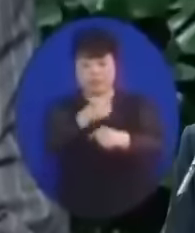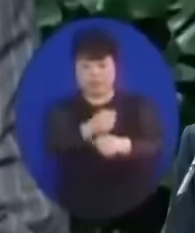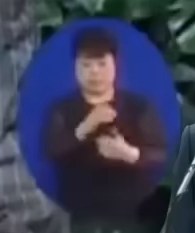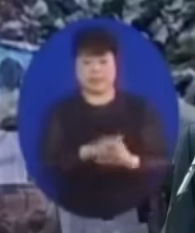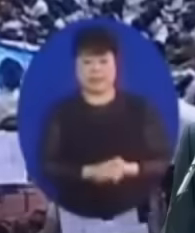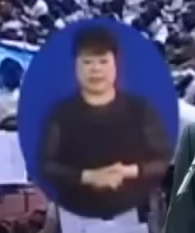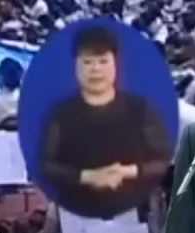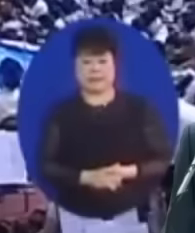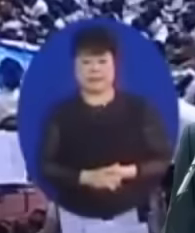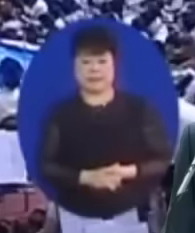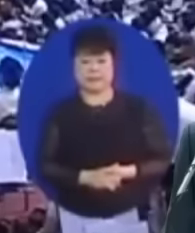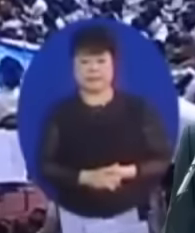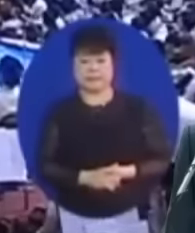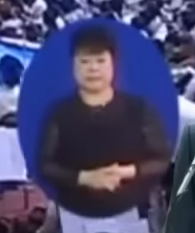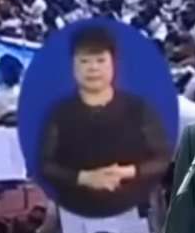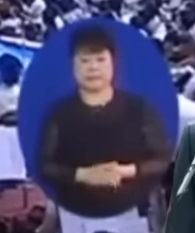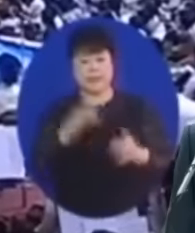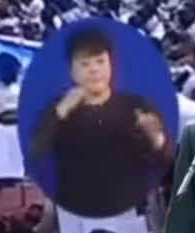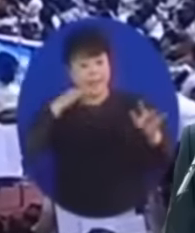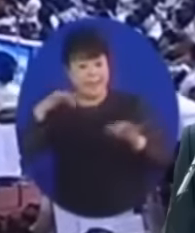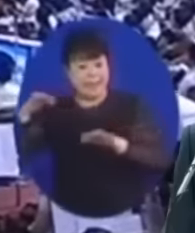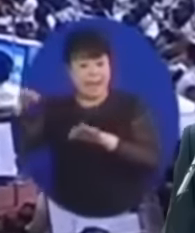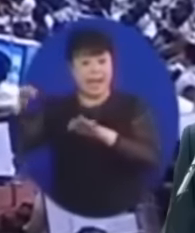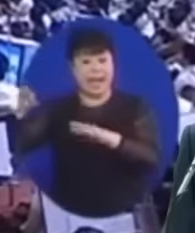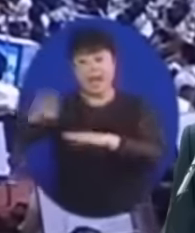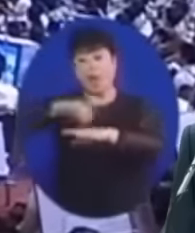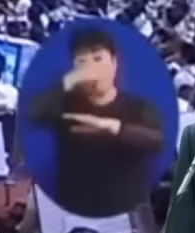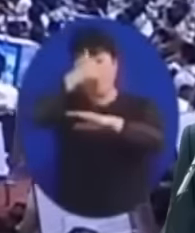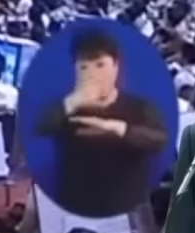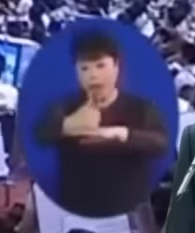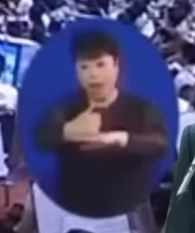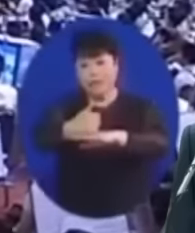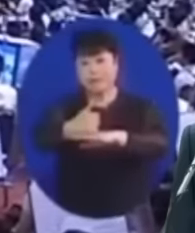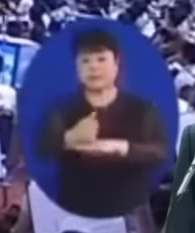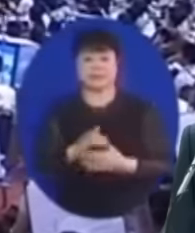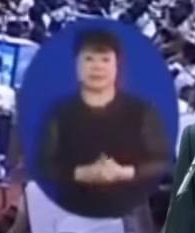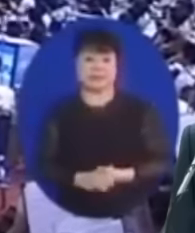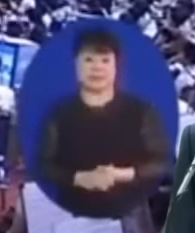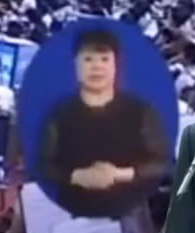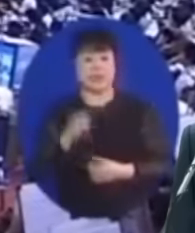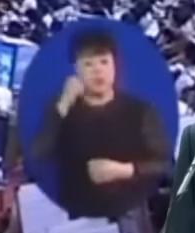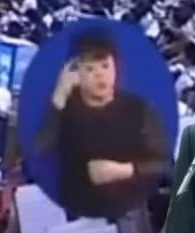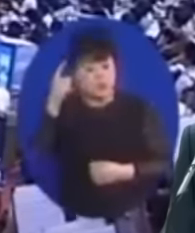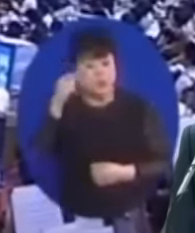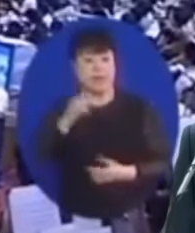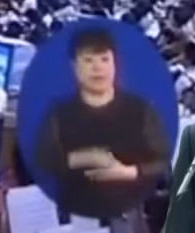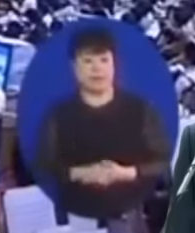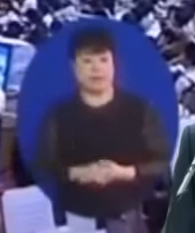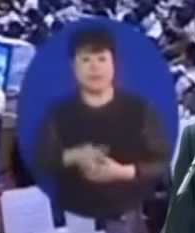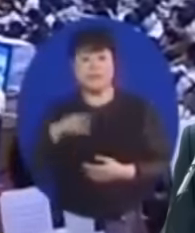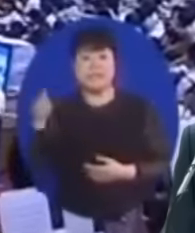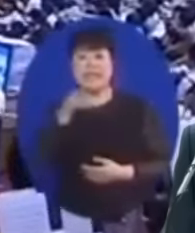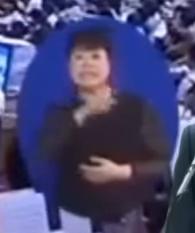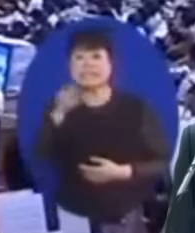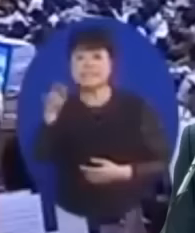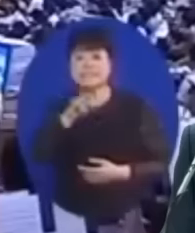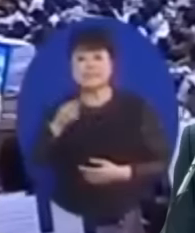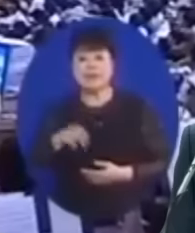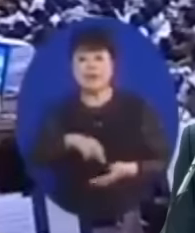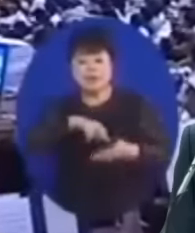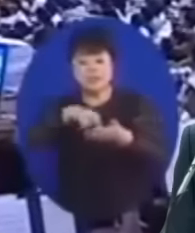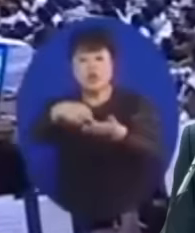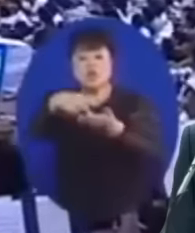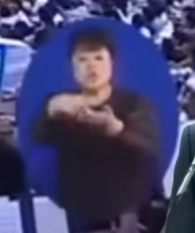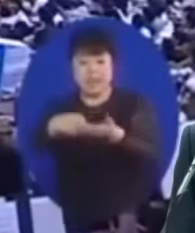남겼습니다. 바다의 왕이라고 하는 넬슨 제독, 위대한 문호 색스피아는